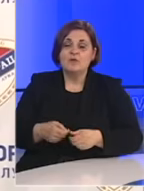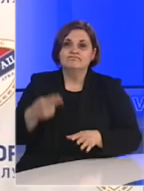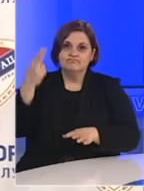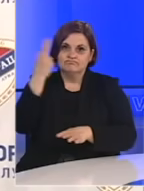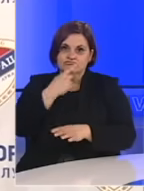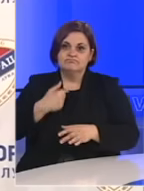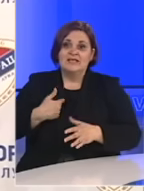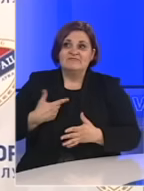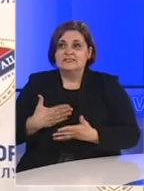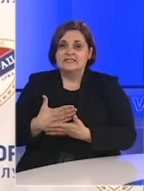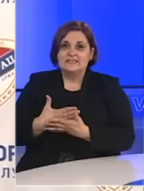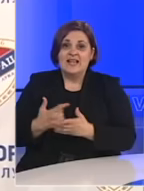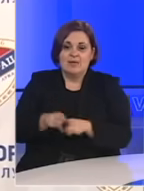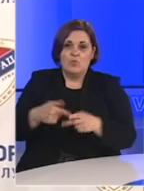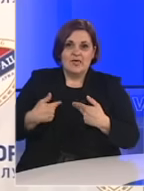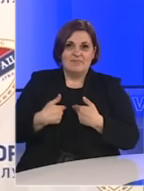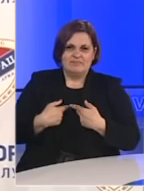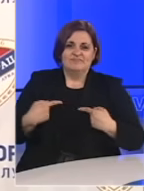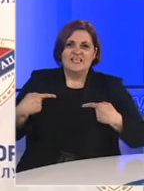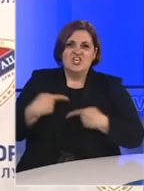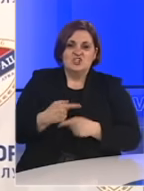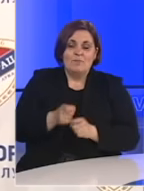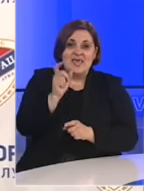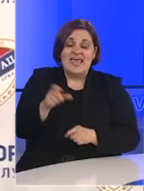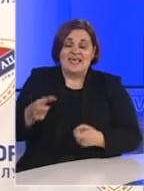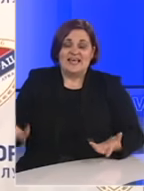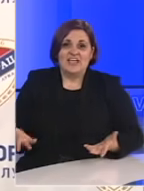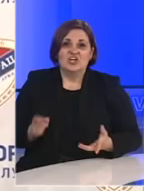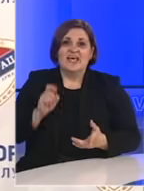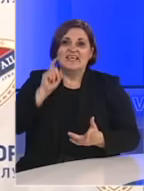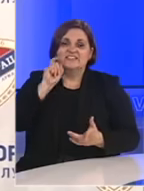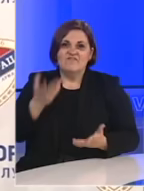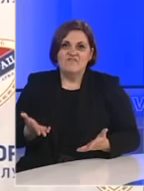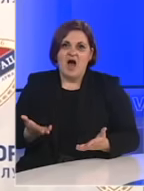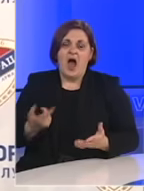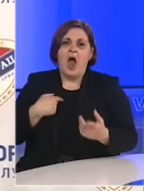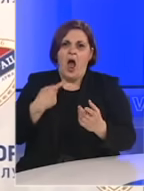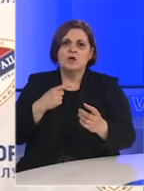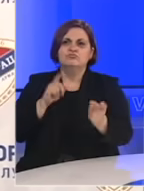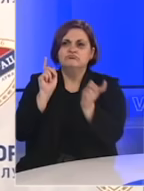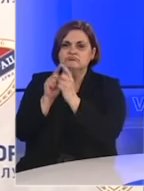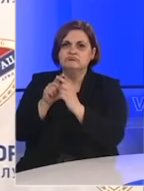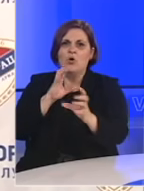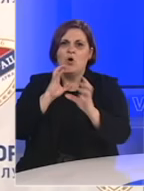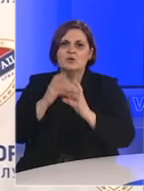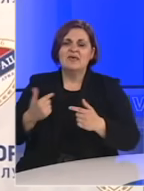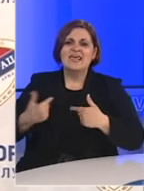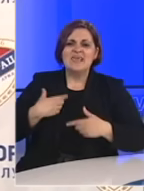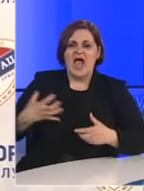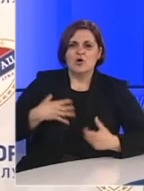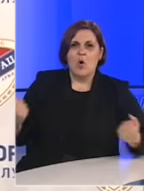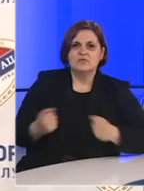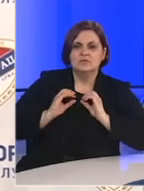naravno svi se snalaze, tako i mi. Žao mi je igrača, svakodnevno smo naravno u komunikaciji, ja i kondicioni